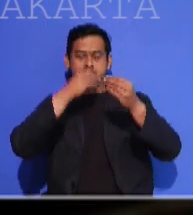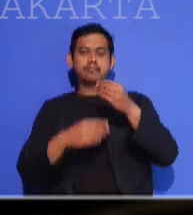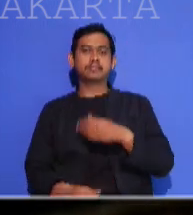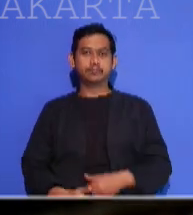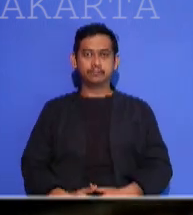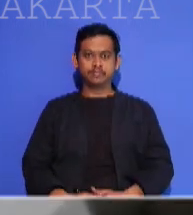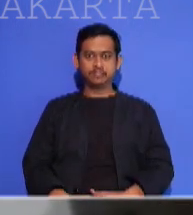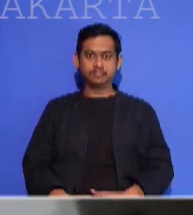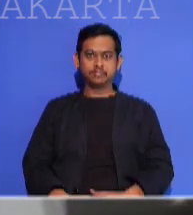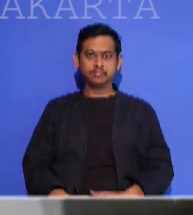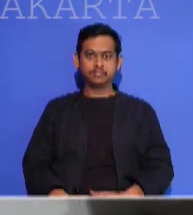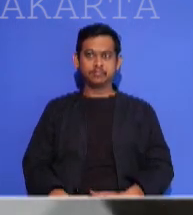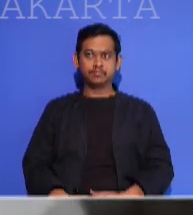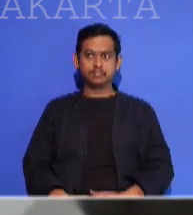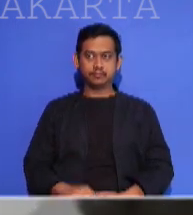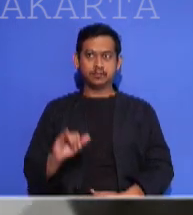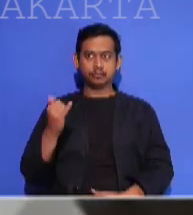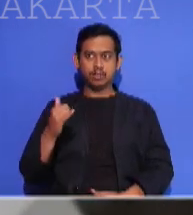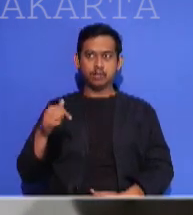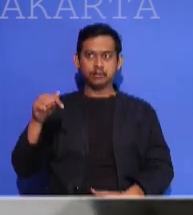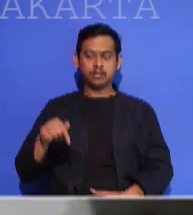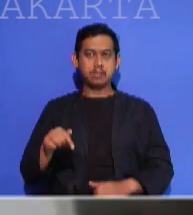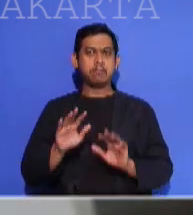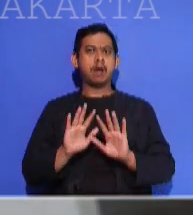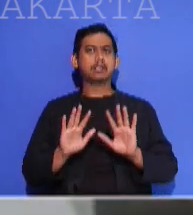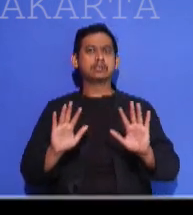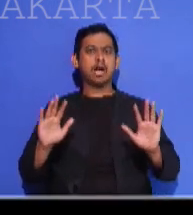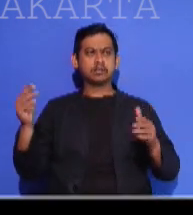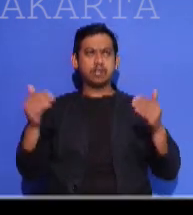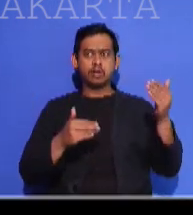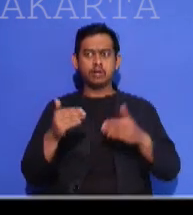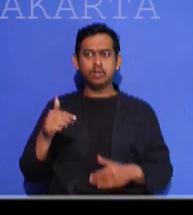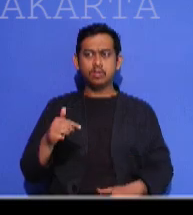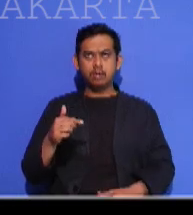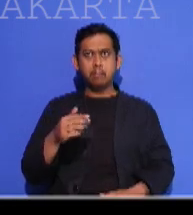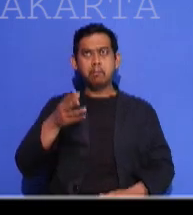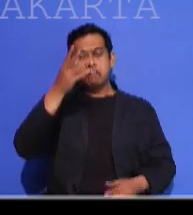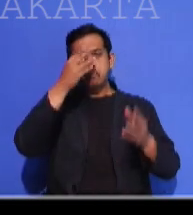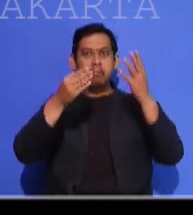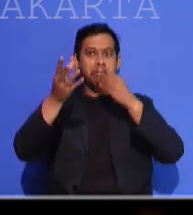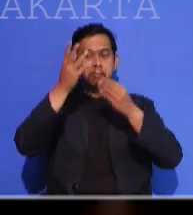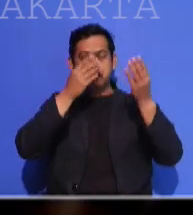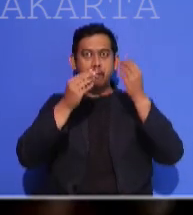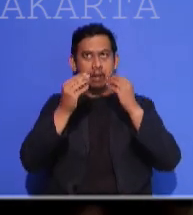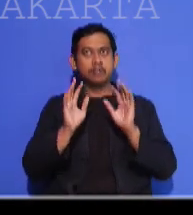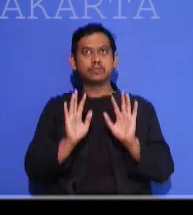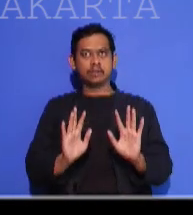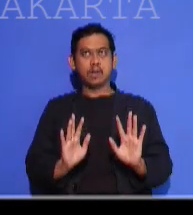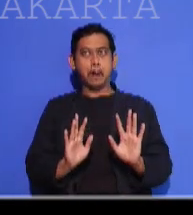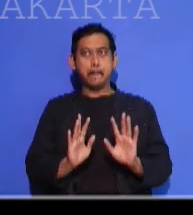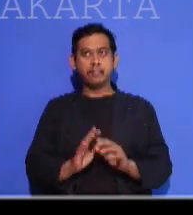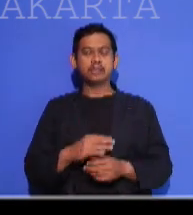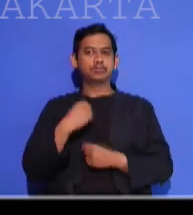bumi Mataram ini dipilih para pelajar Australia untuk menuntut ilmu lantaran banyak gerakan-gerakan kecil yang berasal dari